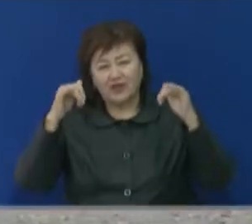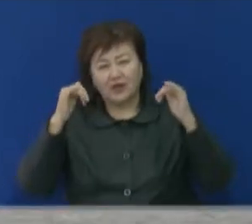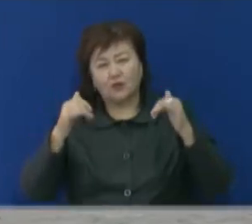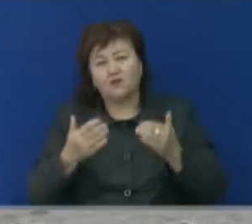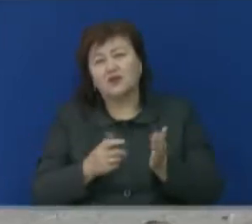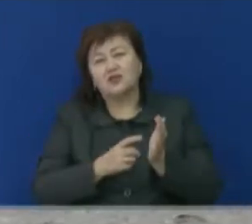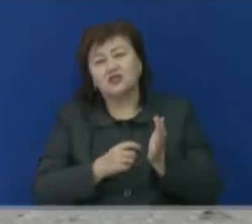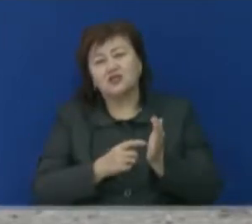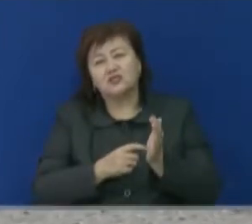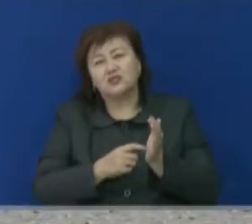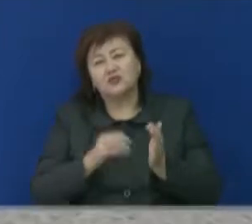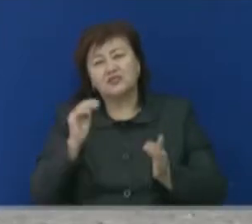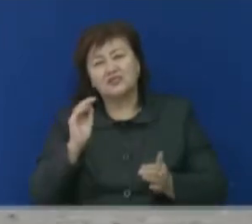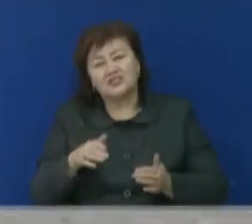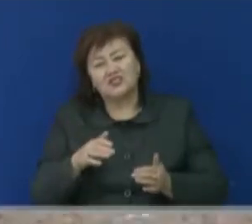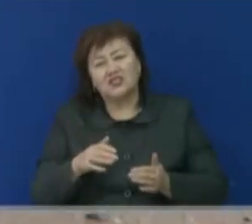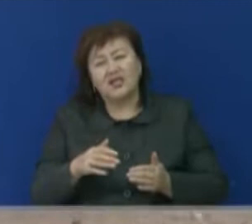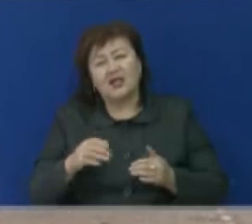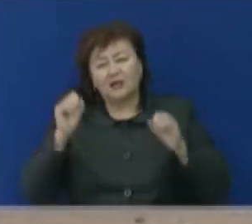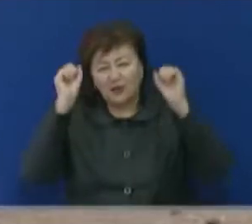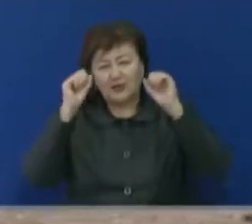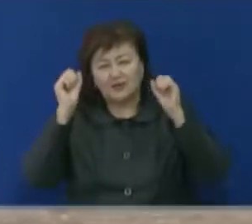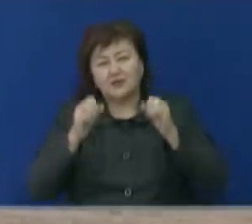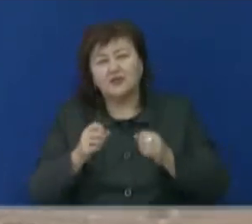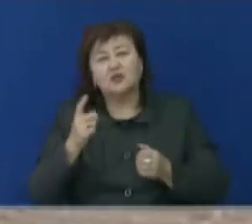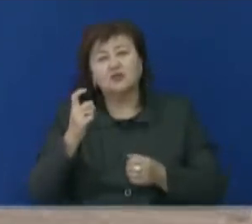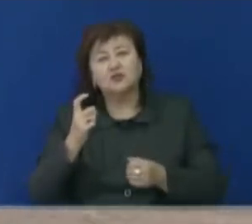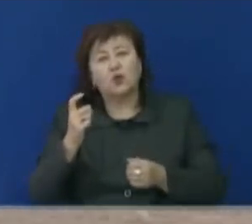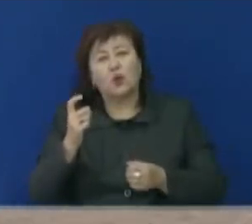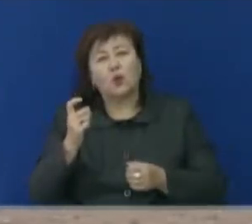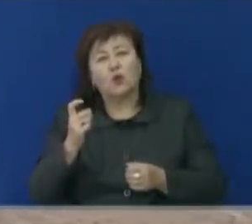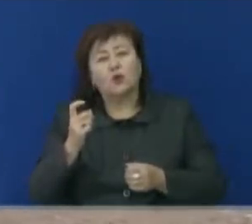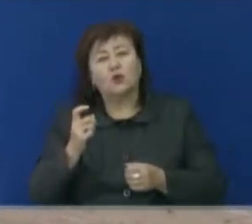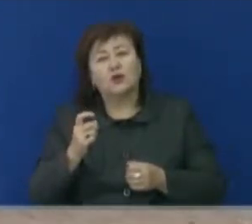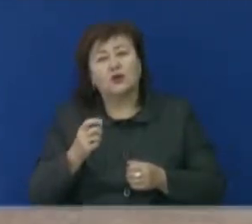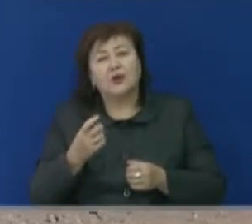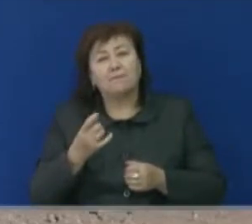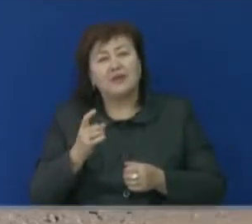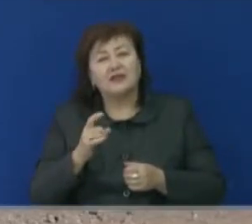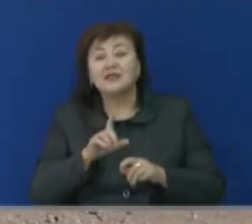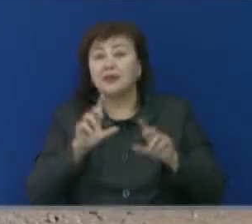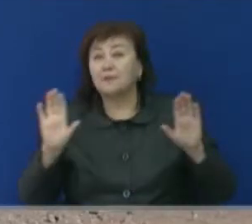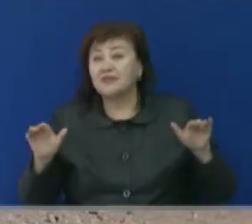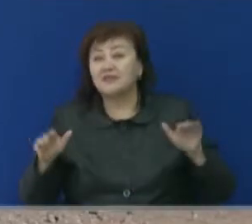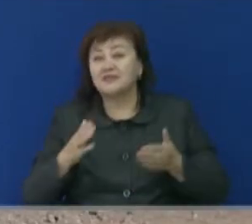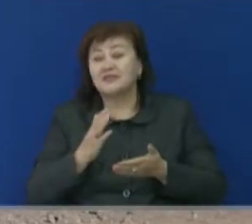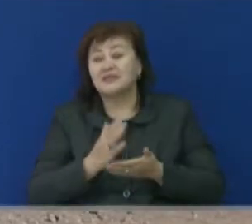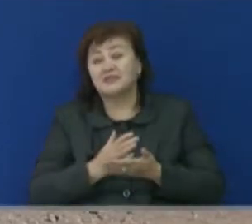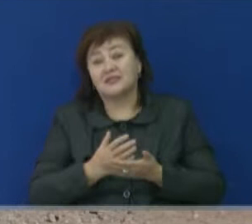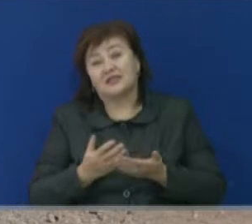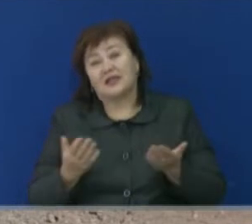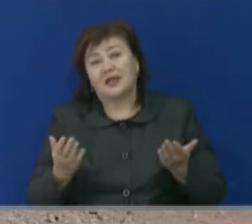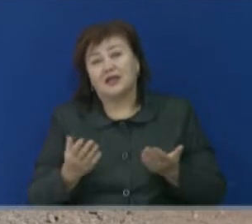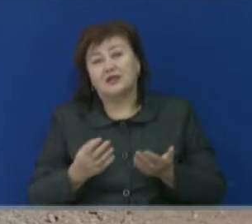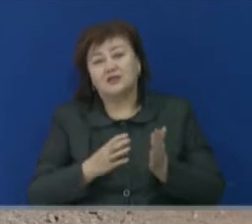мал, 9082 жылқы, 110 құс бар. 2022 жылы орта есеппен 590 тонна ет,